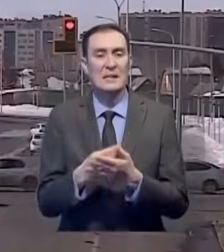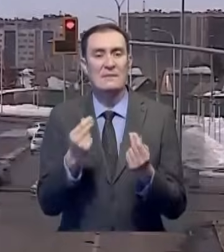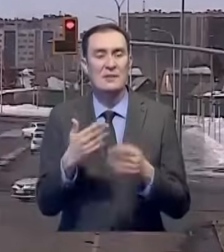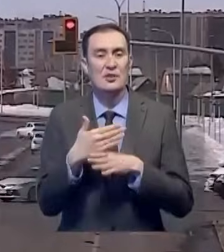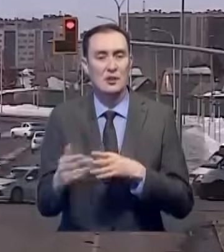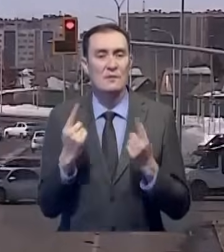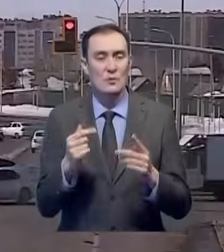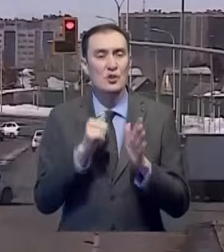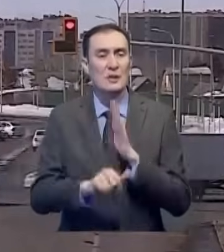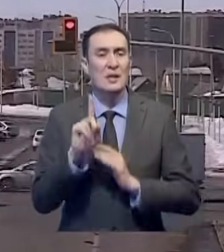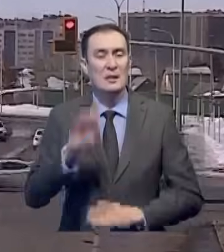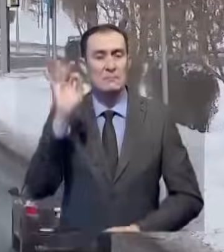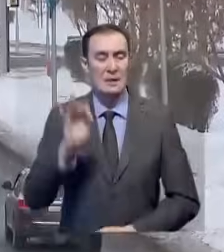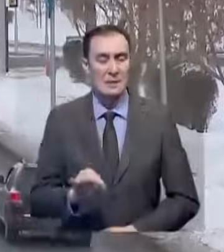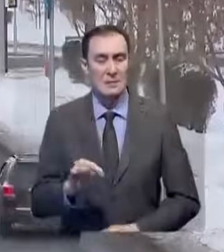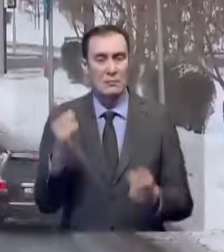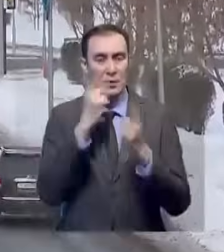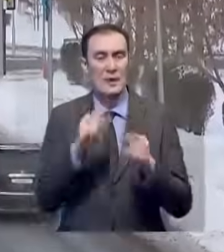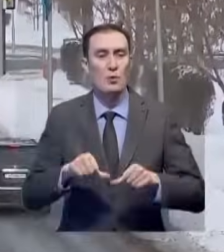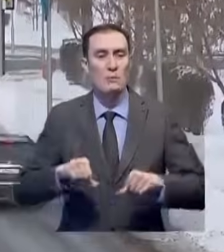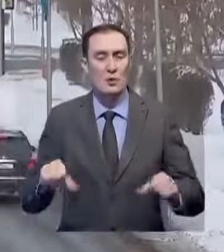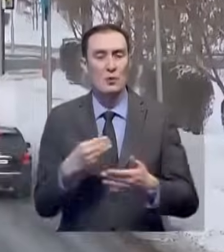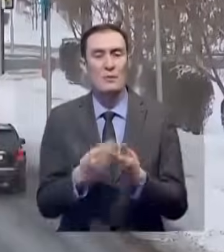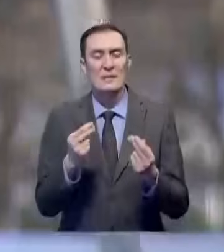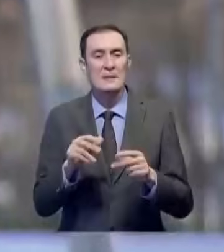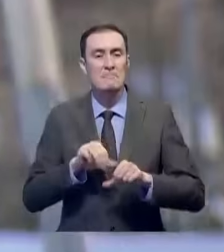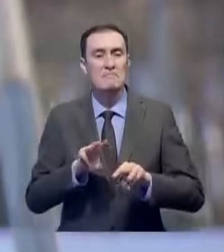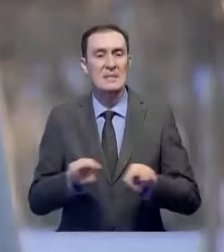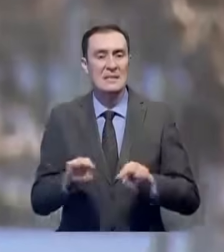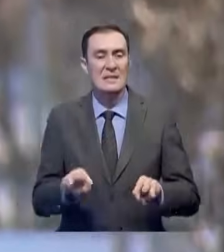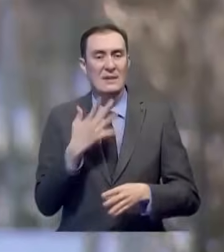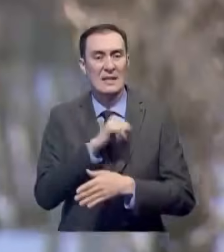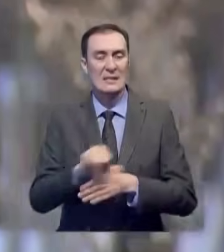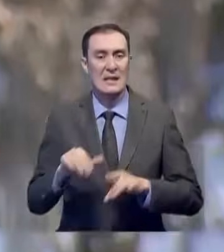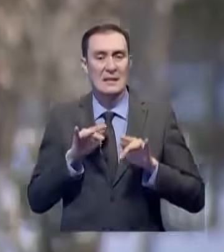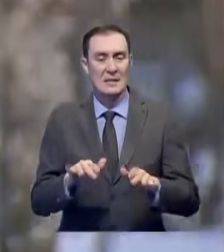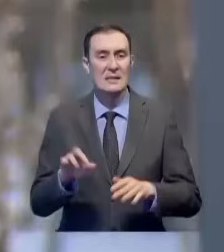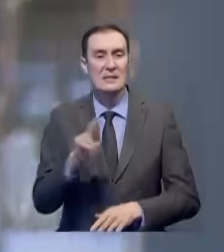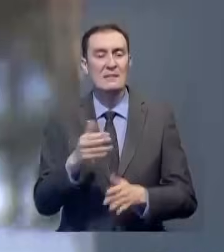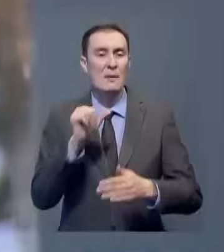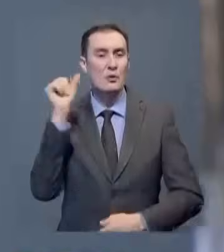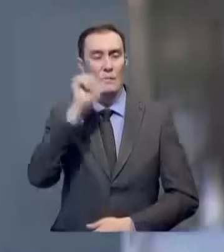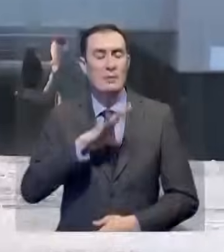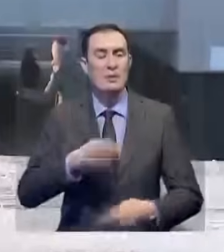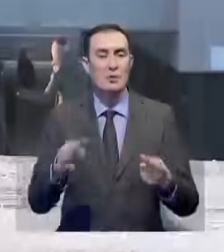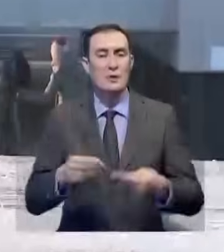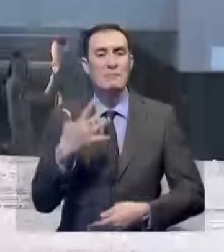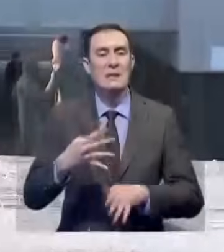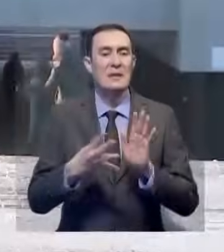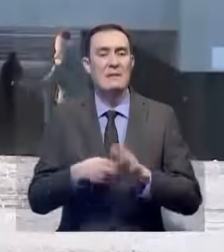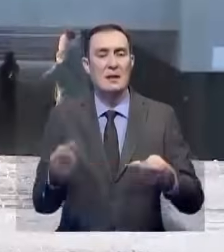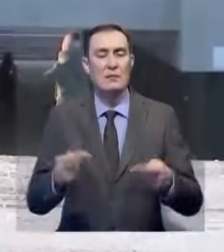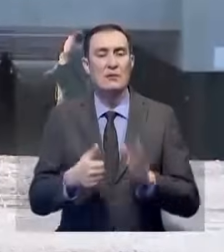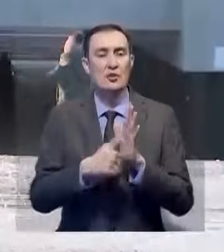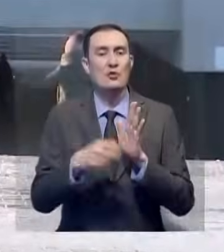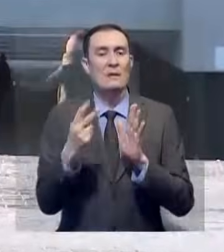страны весомая – 61%. По данным Комитета по инвестициям Министерства иностранных дел, с января прошлого года в стране заключили 59 контрактов